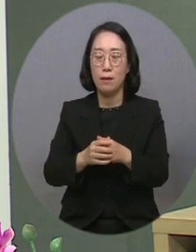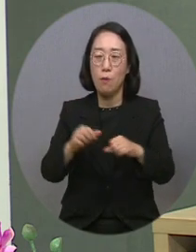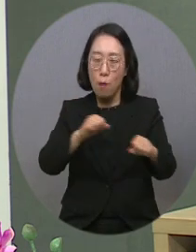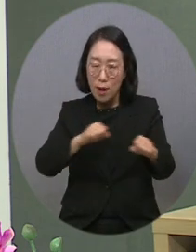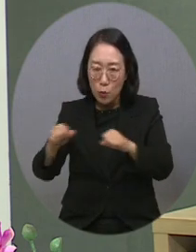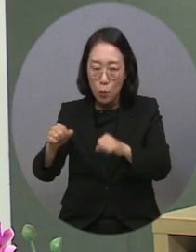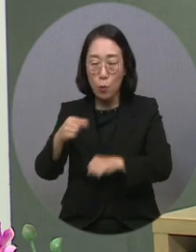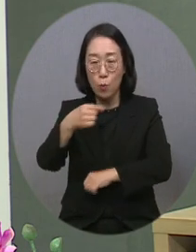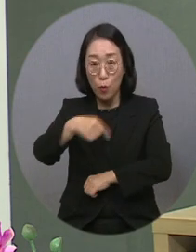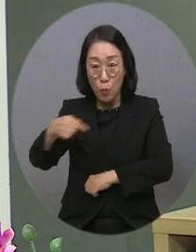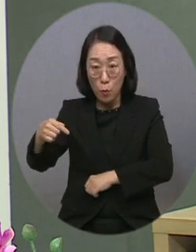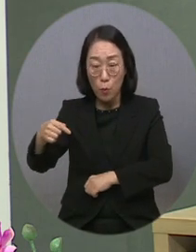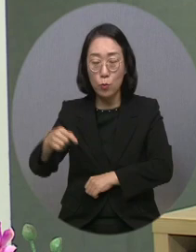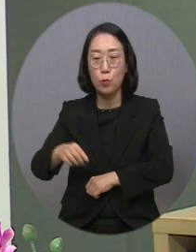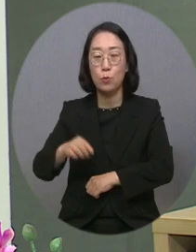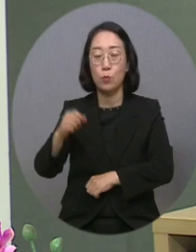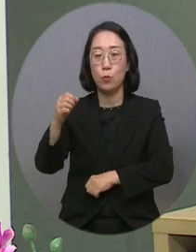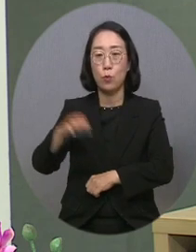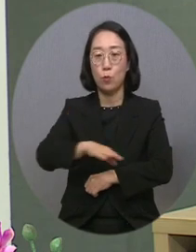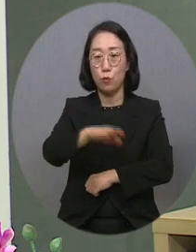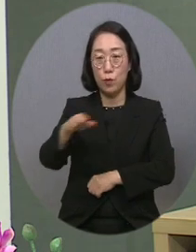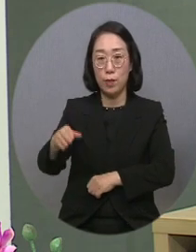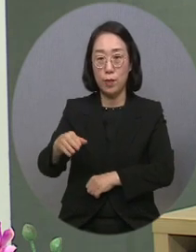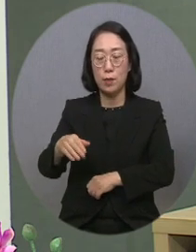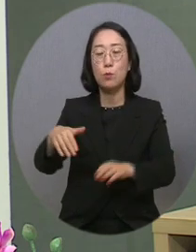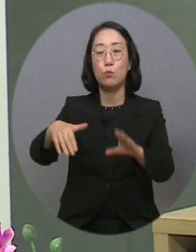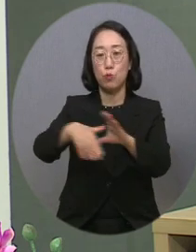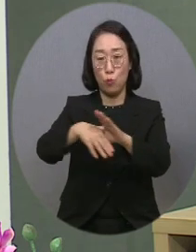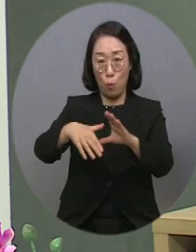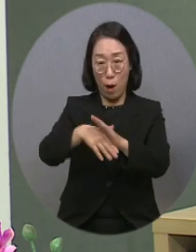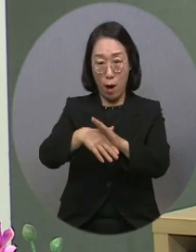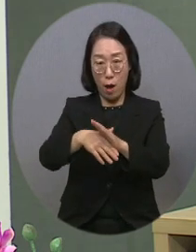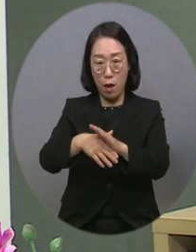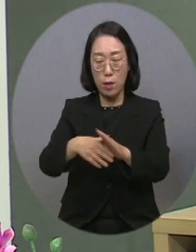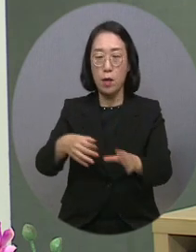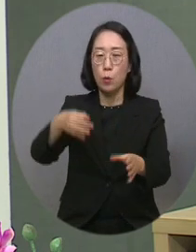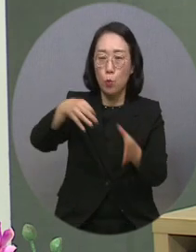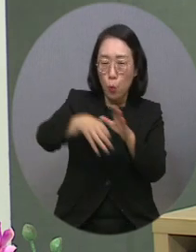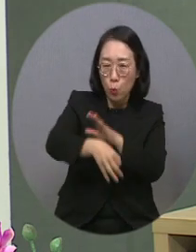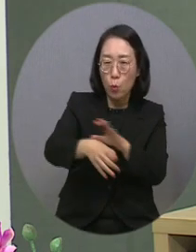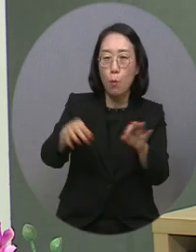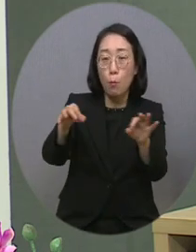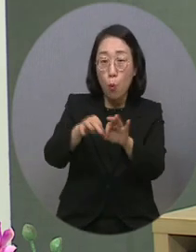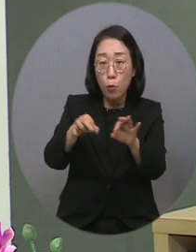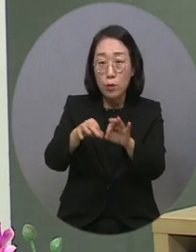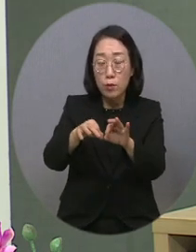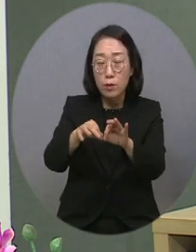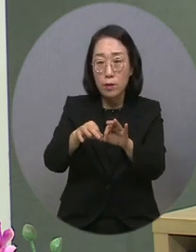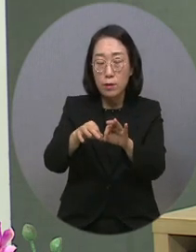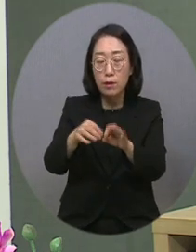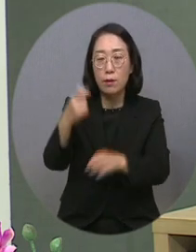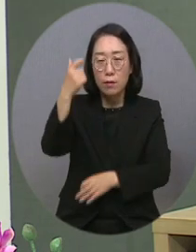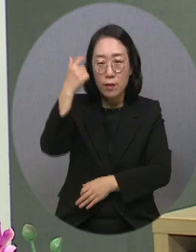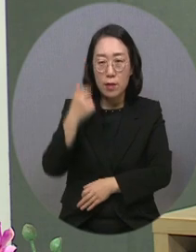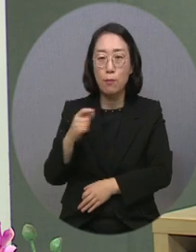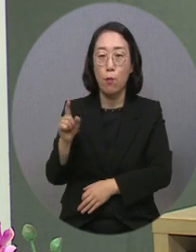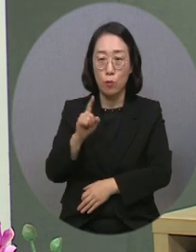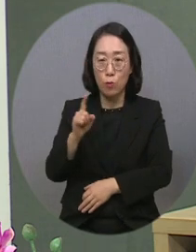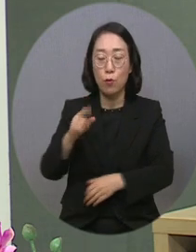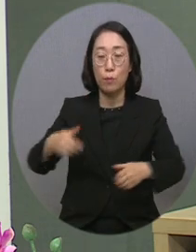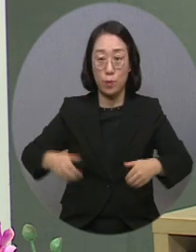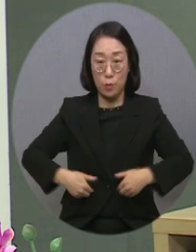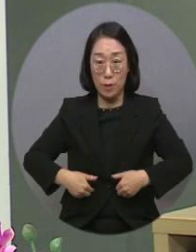활약상 그리고 우리가 기부 문화에 어떤 자세를 가져야 할 것인가 막 이런